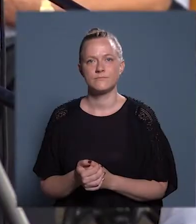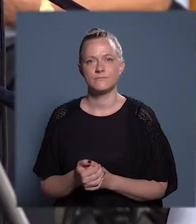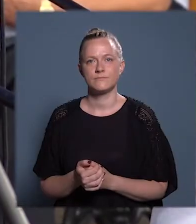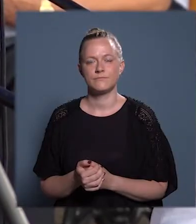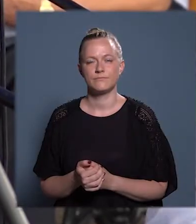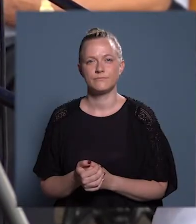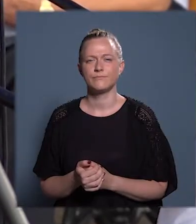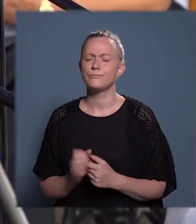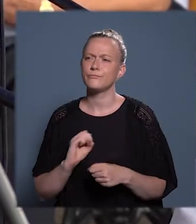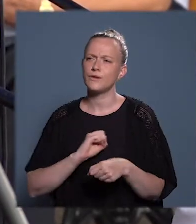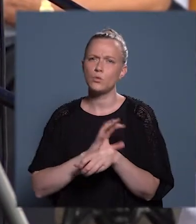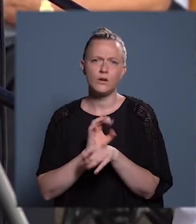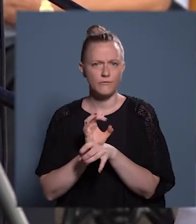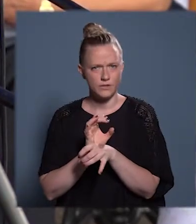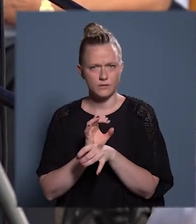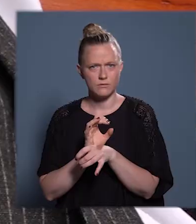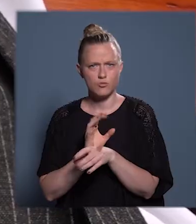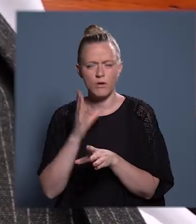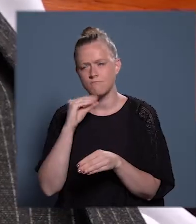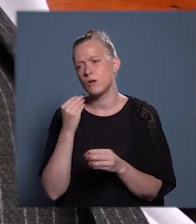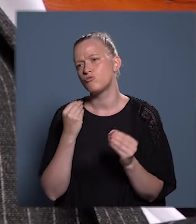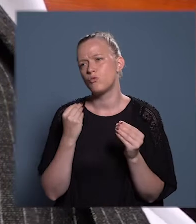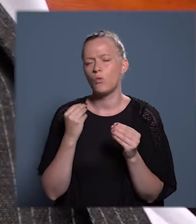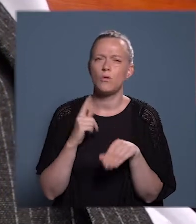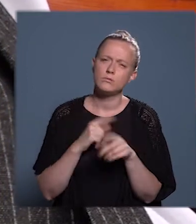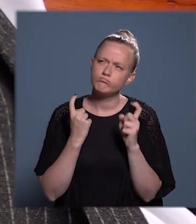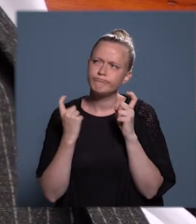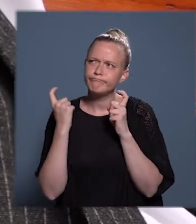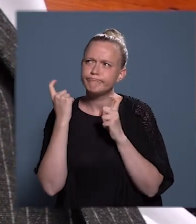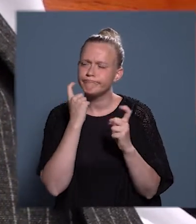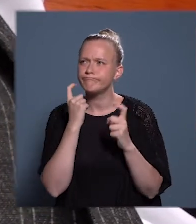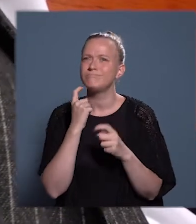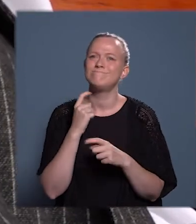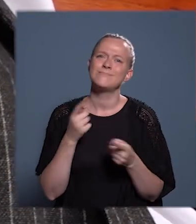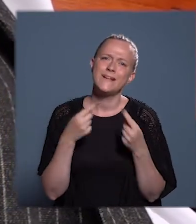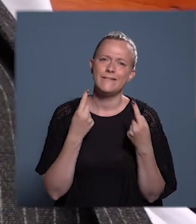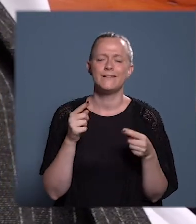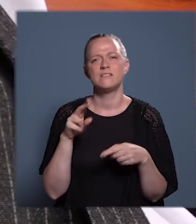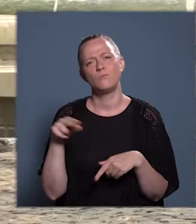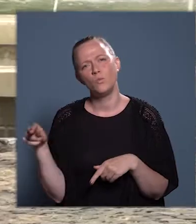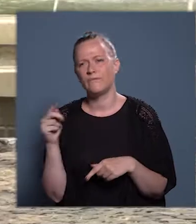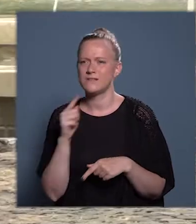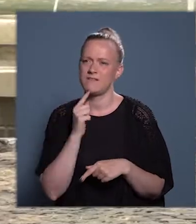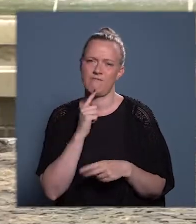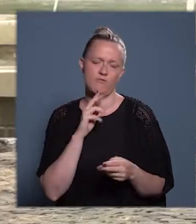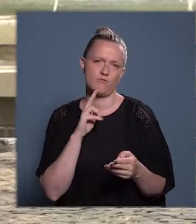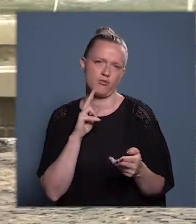A koronavírus alatt az embernek sok ideje volt gondolkodni, és sajnos a zenészeknek és a művészeknek kevesebb alkalmuk volt találkozni a közönséggel. Hogy értékelődött át minden